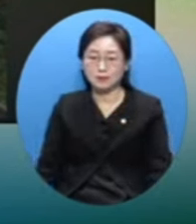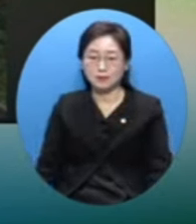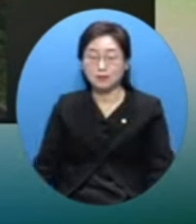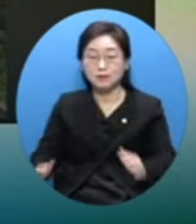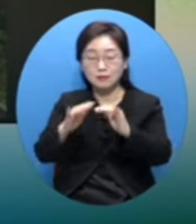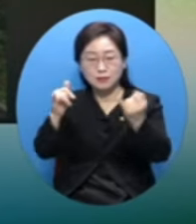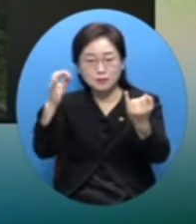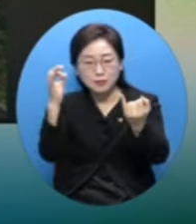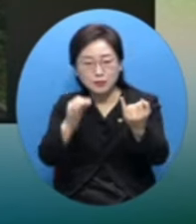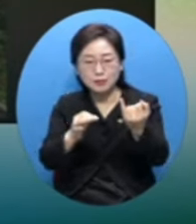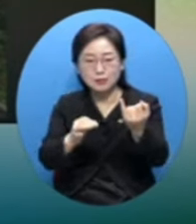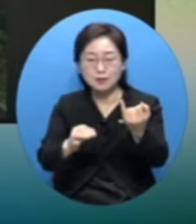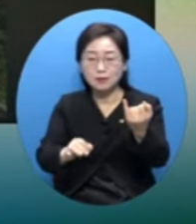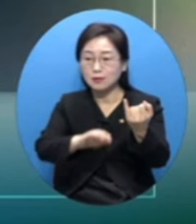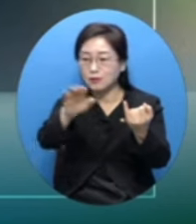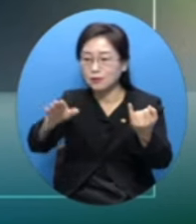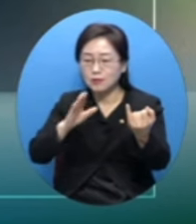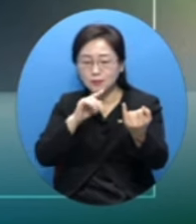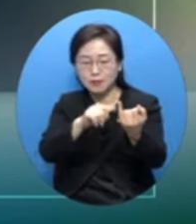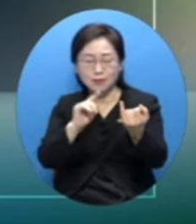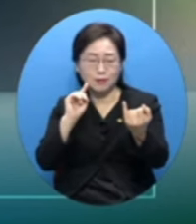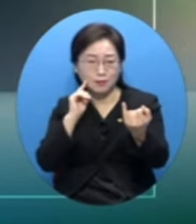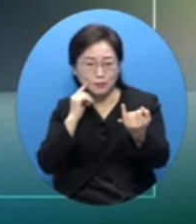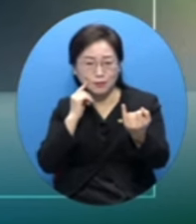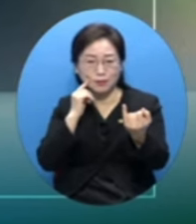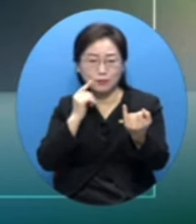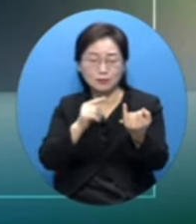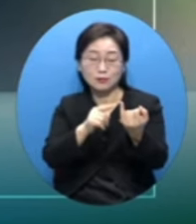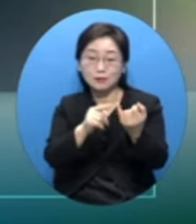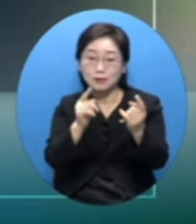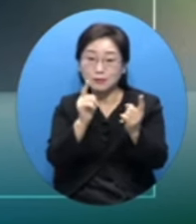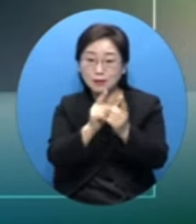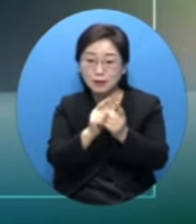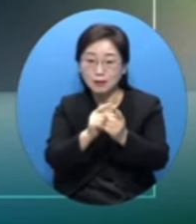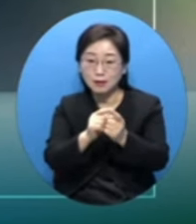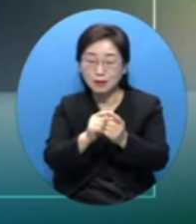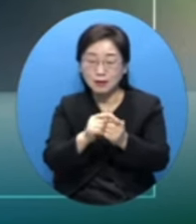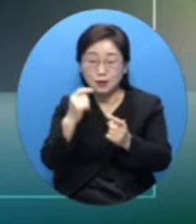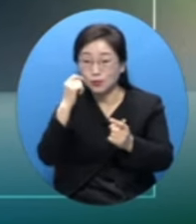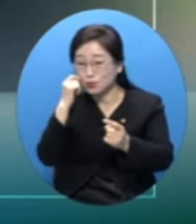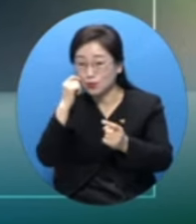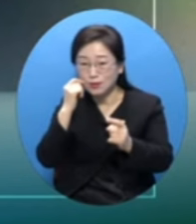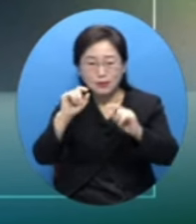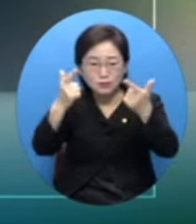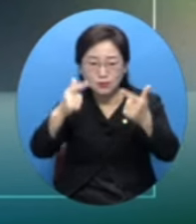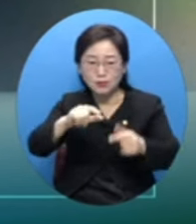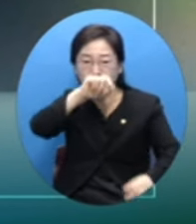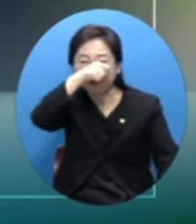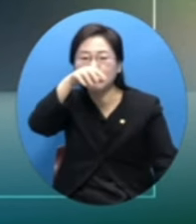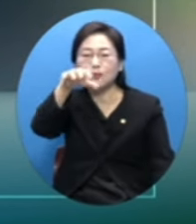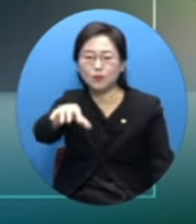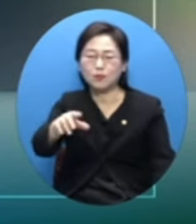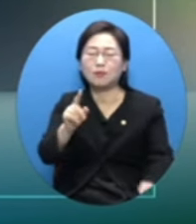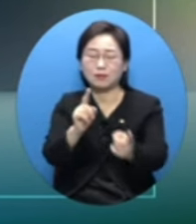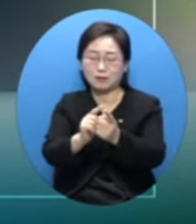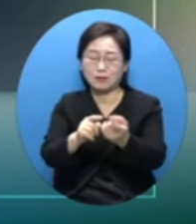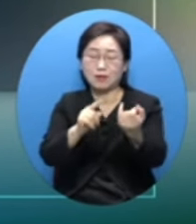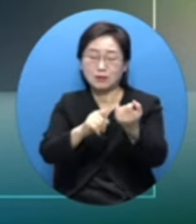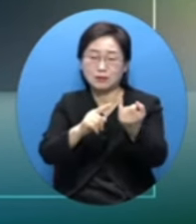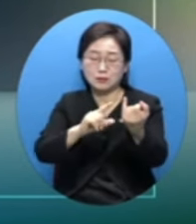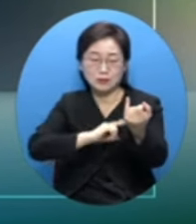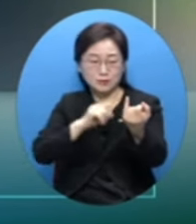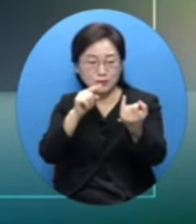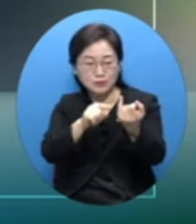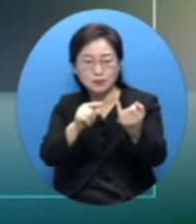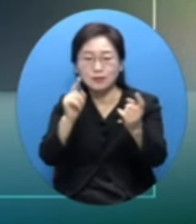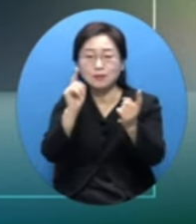사람들은 그녀를 향해 말합니다. 우리가 정말 아름다운 오드리 헵번을 만난 것은 로마의 휴일이 아니라 아프리카에서였다. 오드리 헵번이라는 배우를 우리가